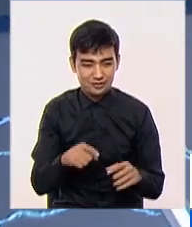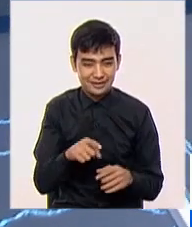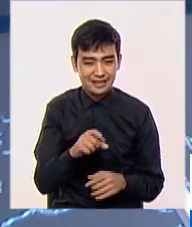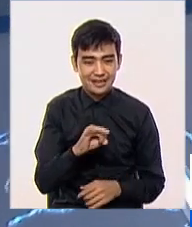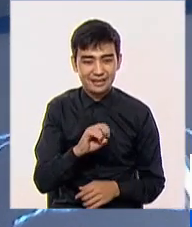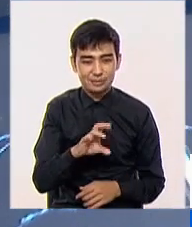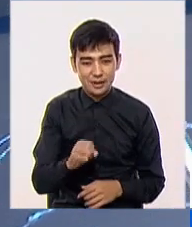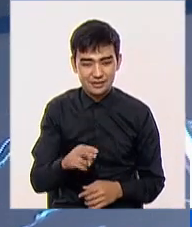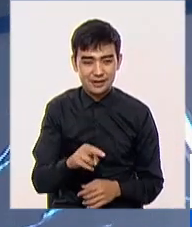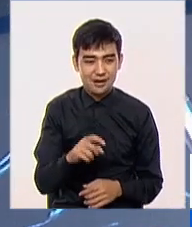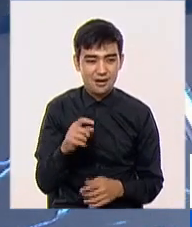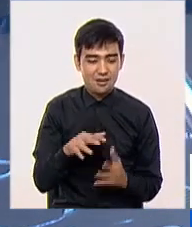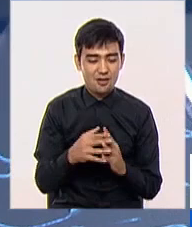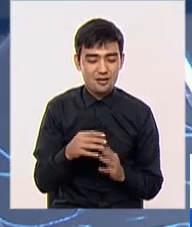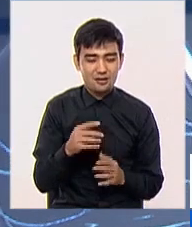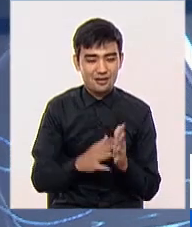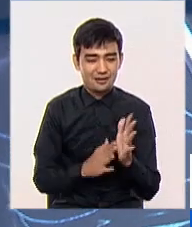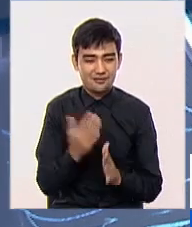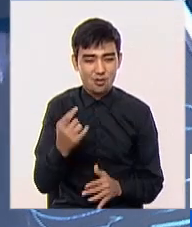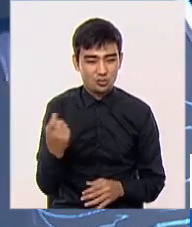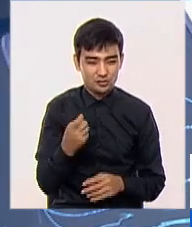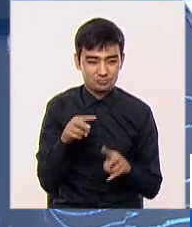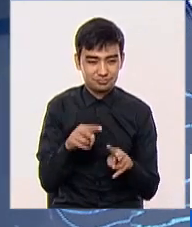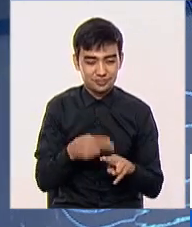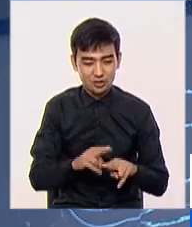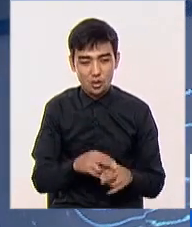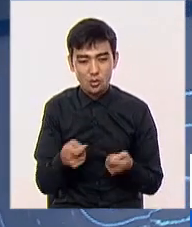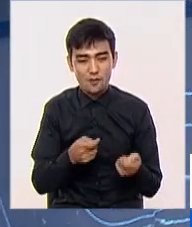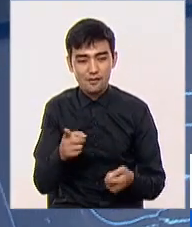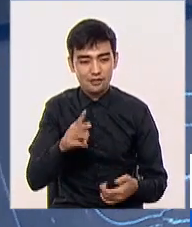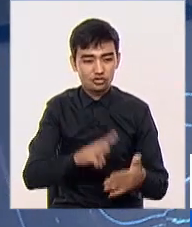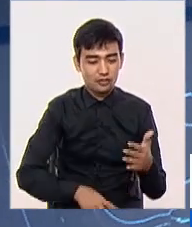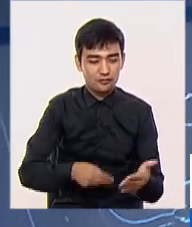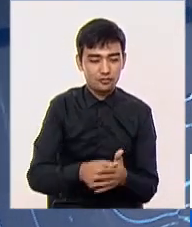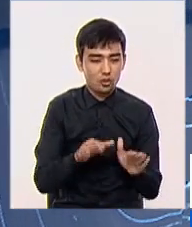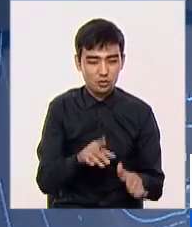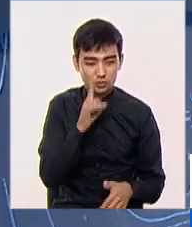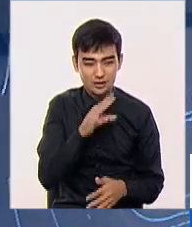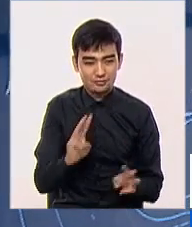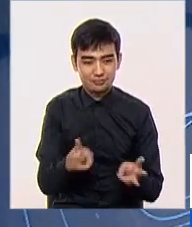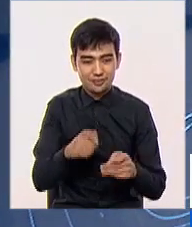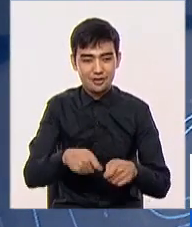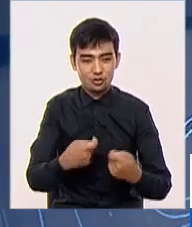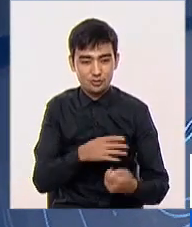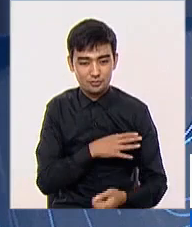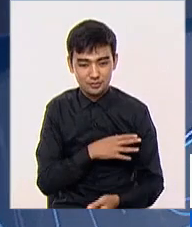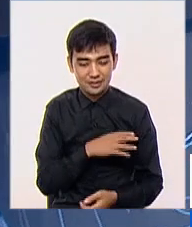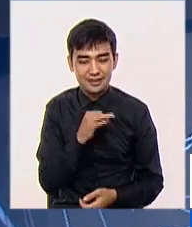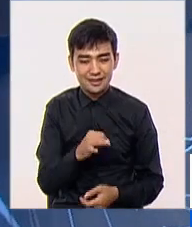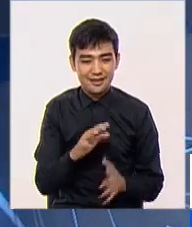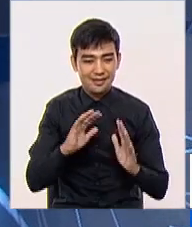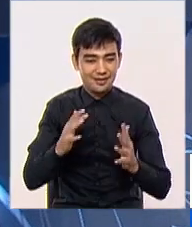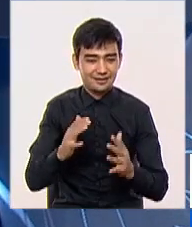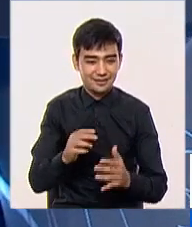лесного хозяйства и животного мира но не только руководители заплатят штраф за нарушение правил пожарной безопасности в лесах